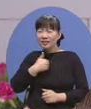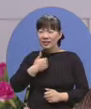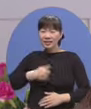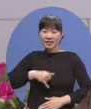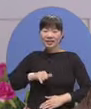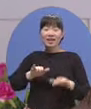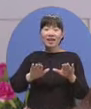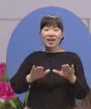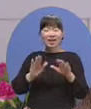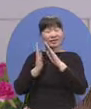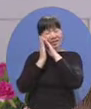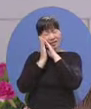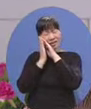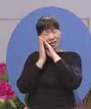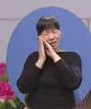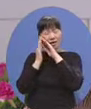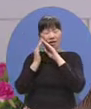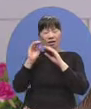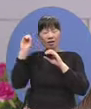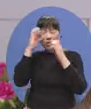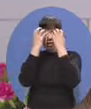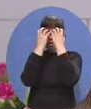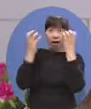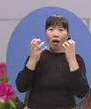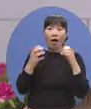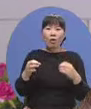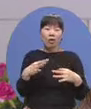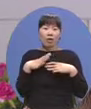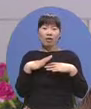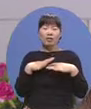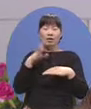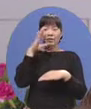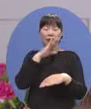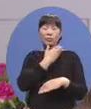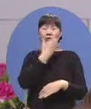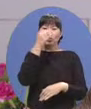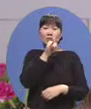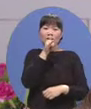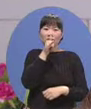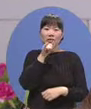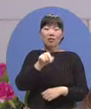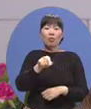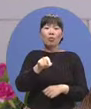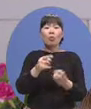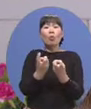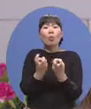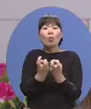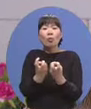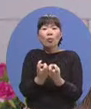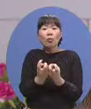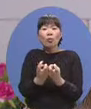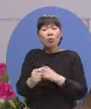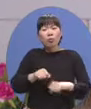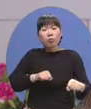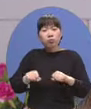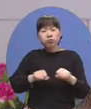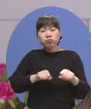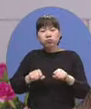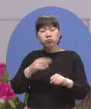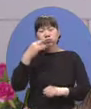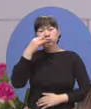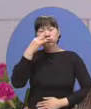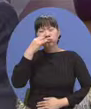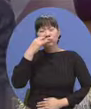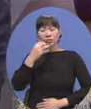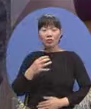아이는 자다가 자꾸 수스러치게 놀라고요. 이렇게 악몽을 꾸거든요. 네. 그럴 때는 어떻게 이걸 대처를 해야 되는지